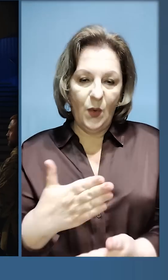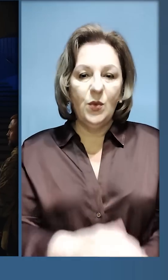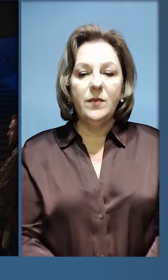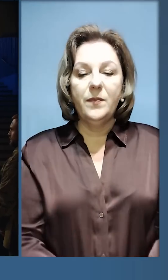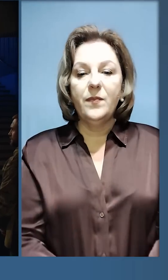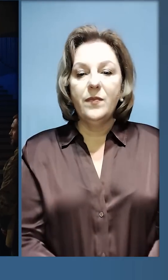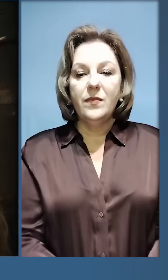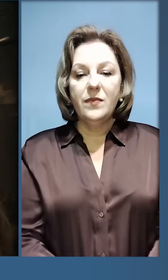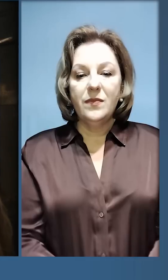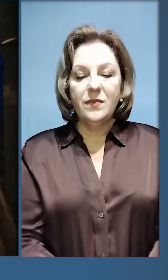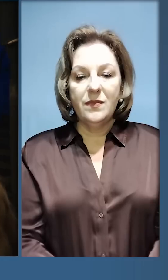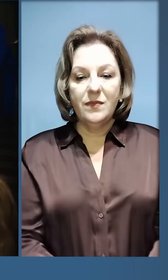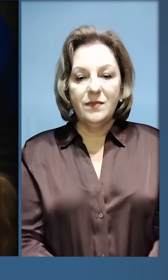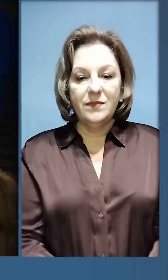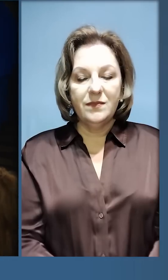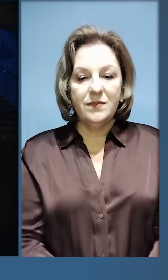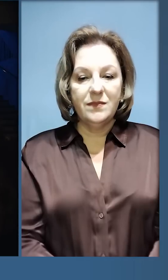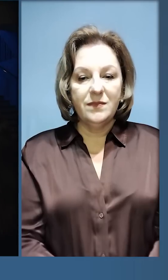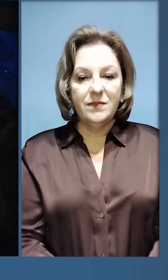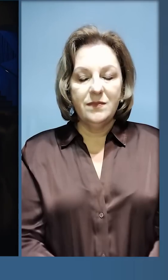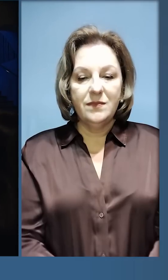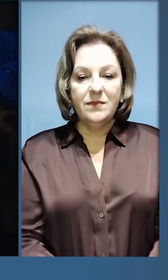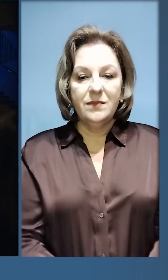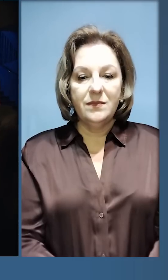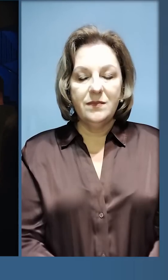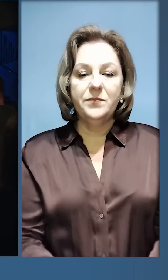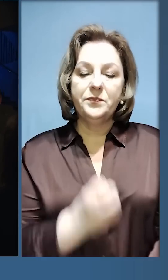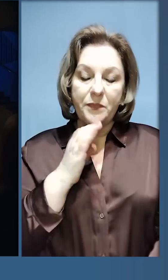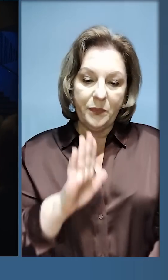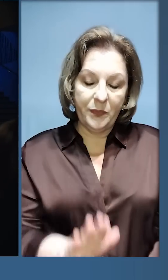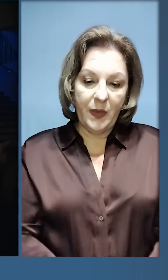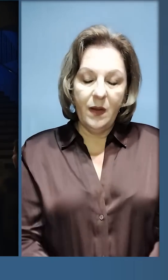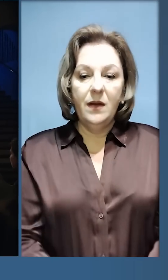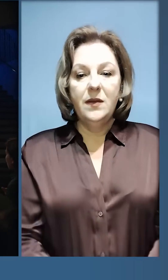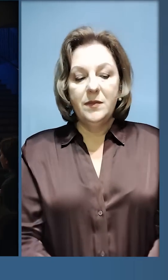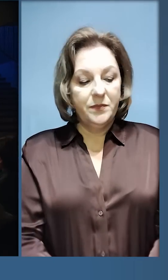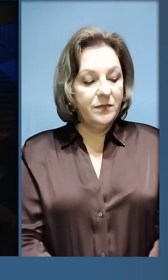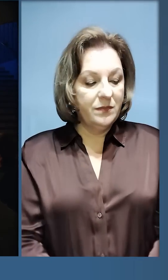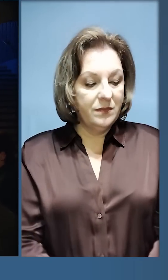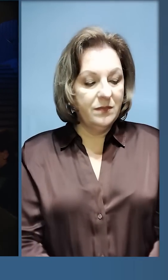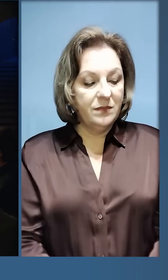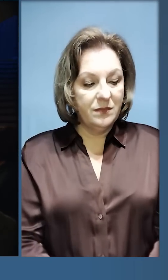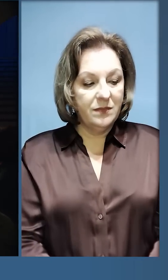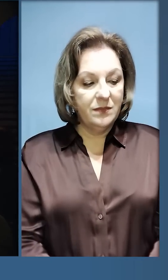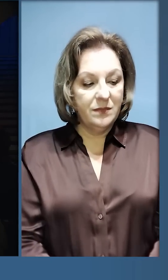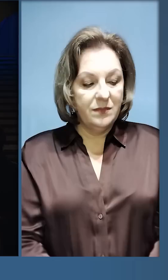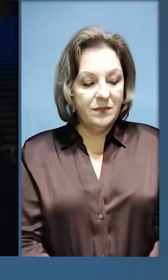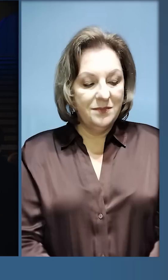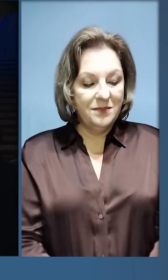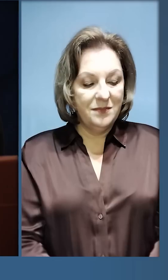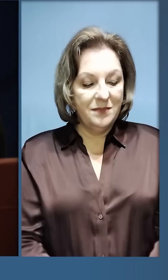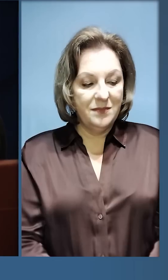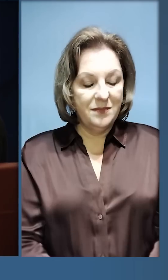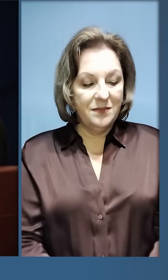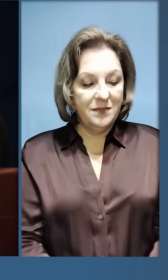Дуже дякую. Thank you very much. Well, this is a bit exciting for